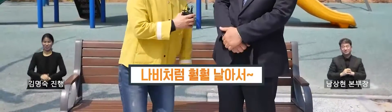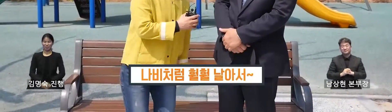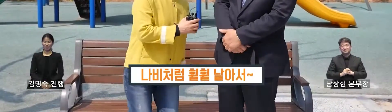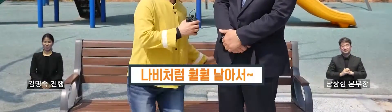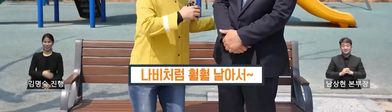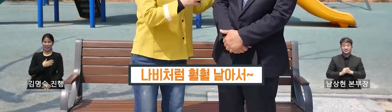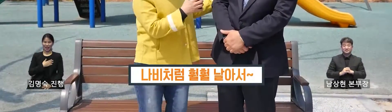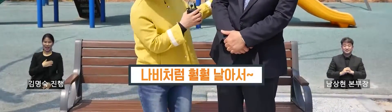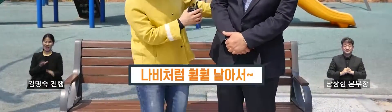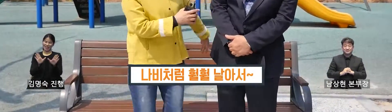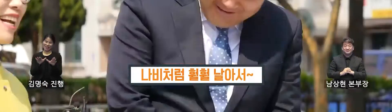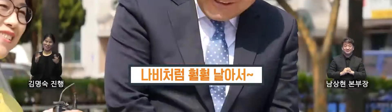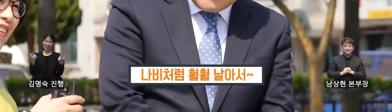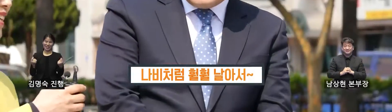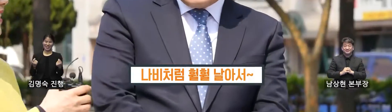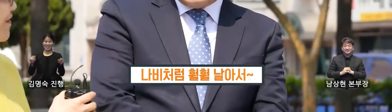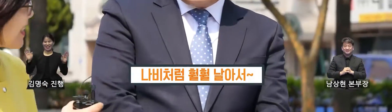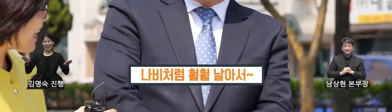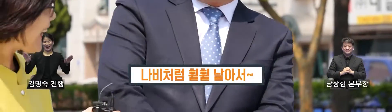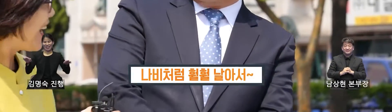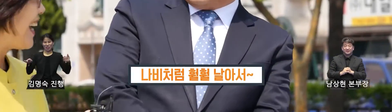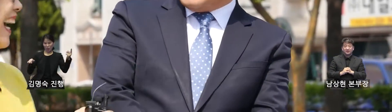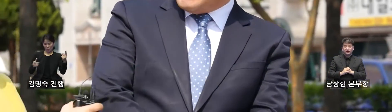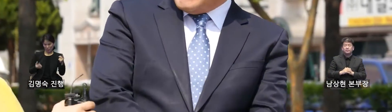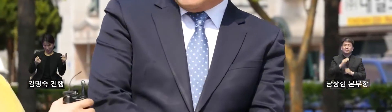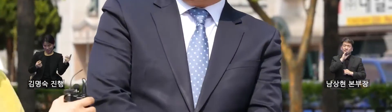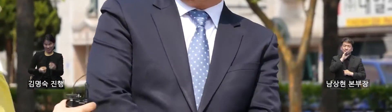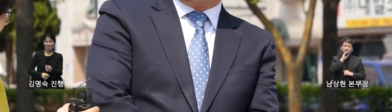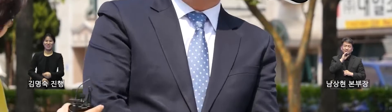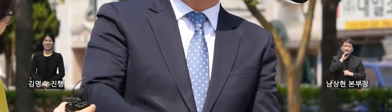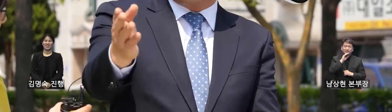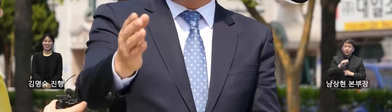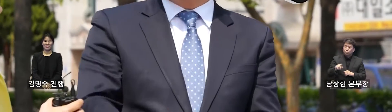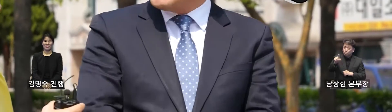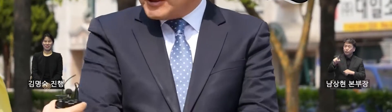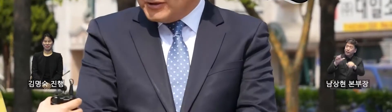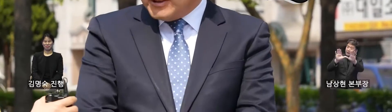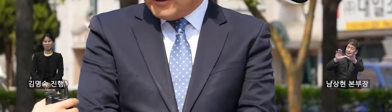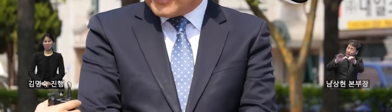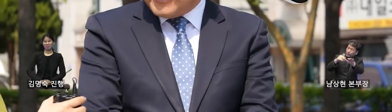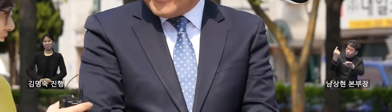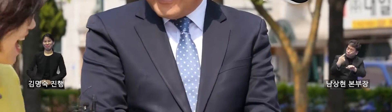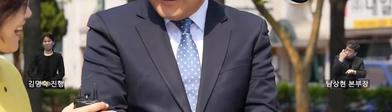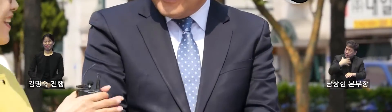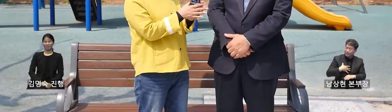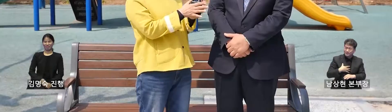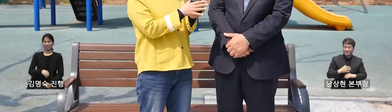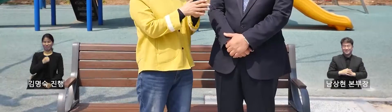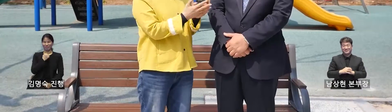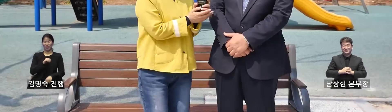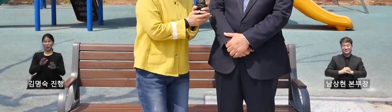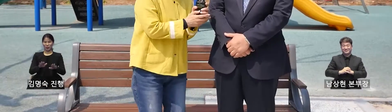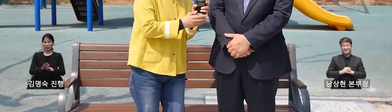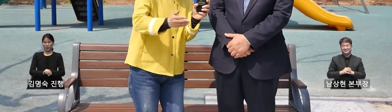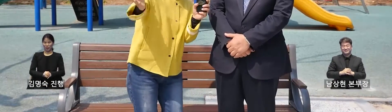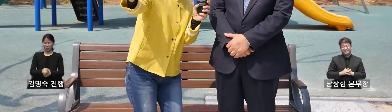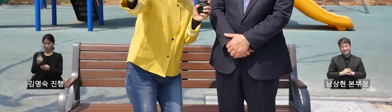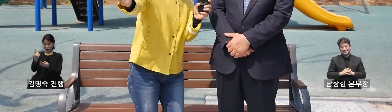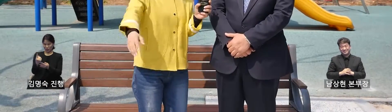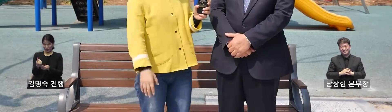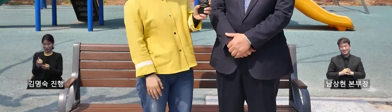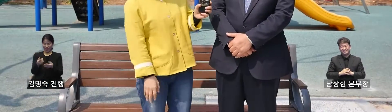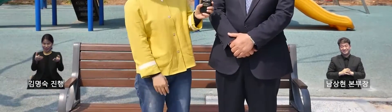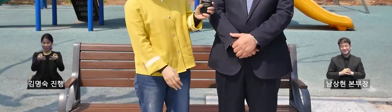제가 나비처럼 활활 날아서 왔습니다. 그러게요. 네. 아, 저는 나비 오시는 줄 알았어요. 네. 네. 오늘 이렇게 나와주셨는데